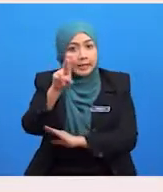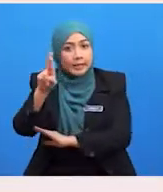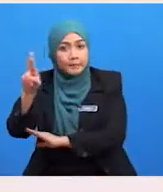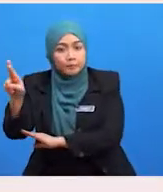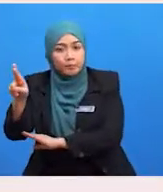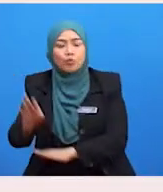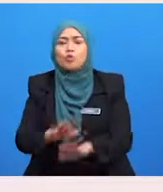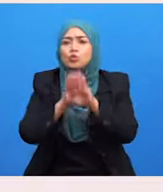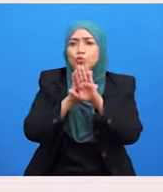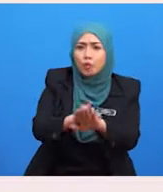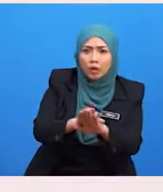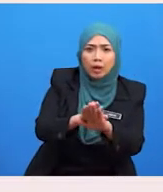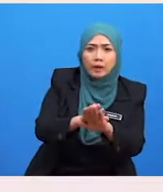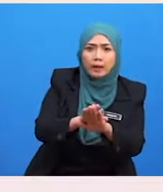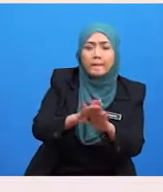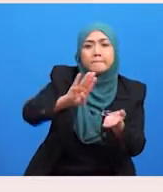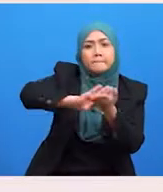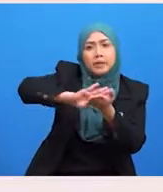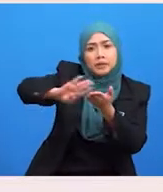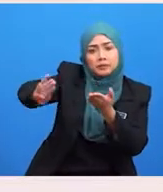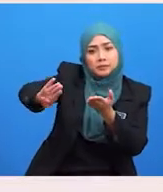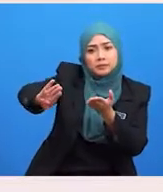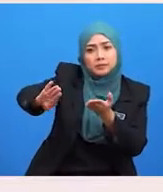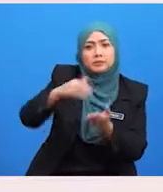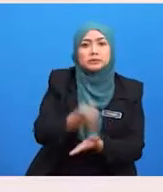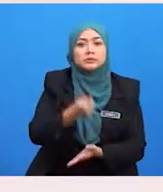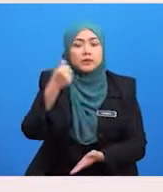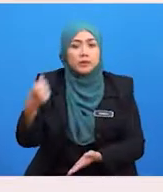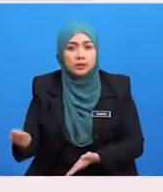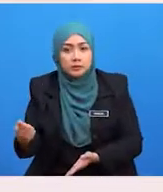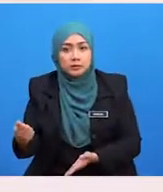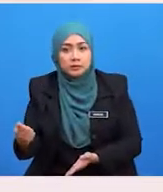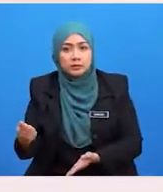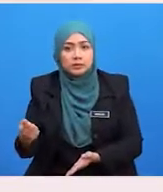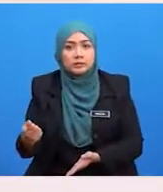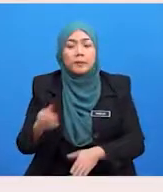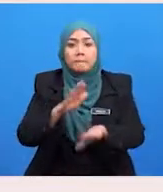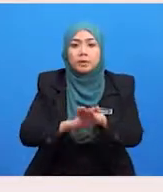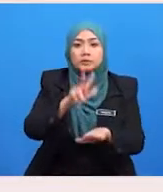RM3,000 tolak baki perabot pada 31 Disember 2019